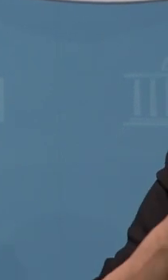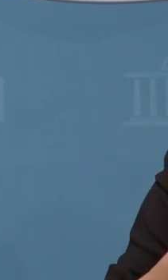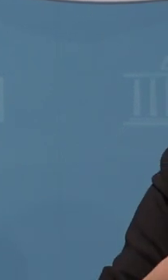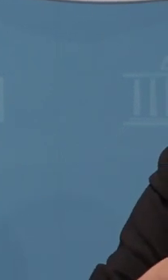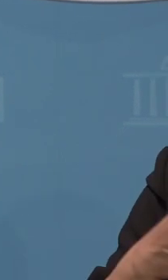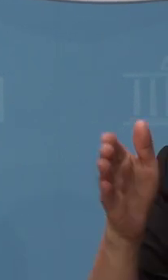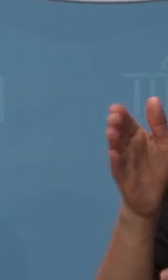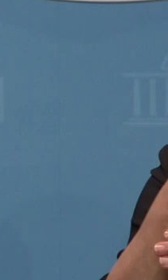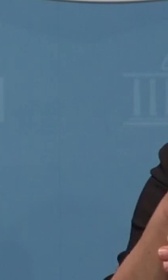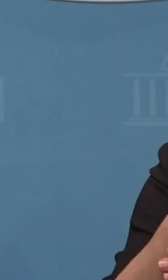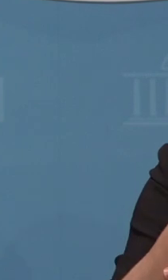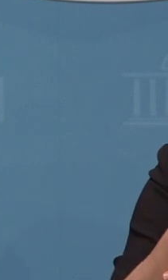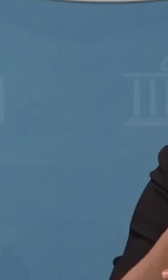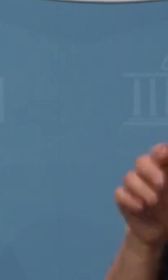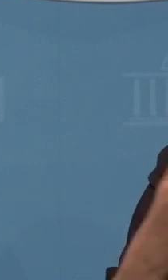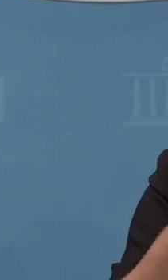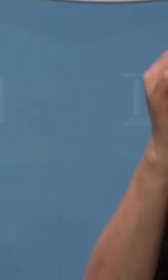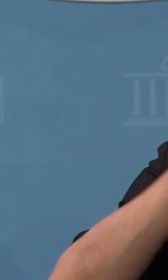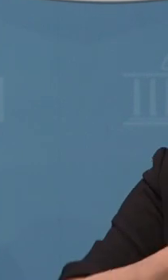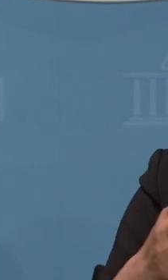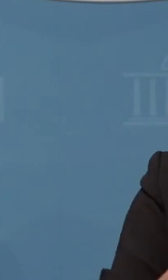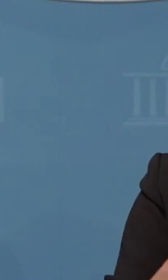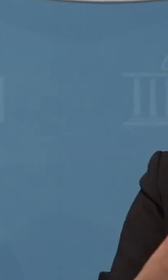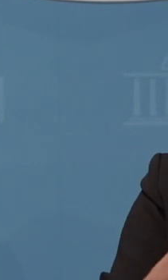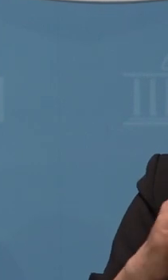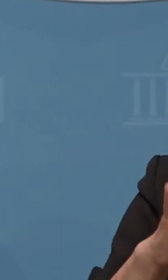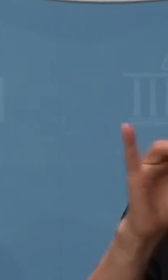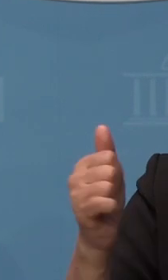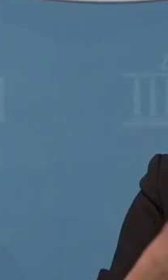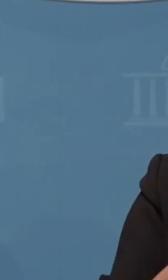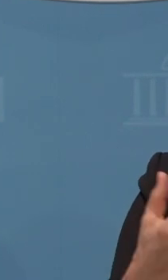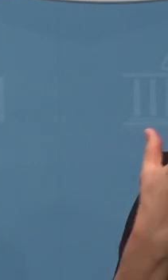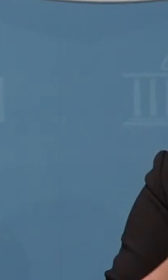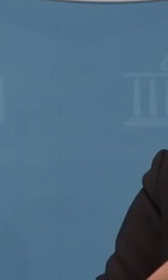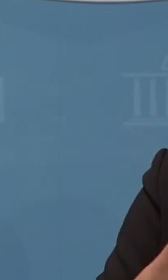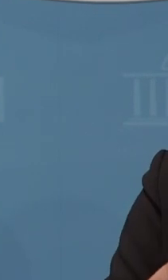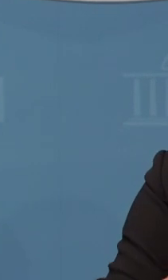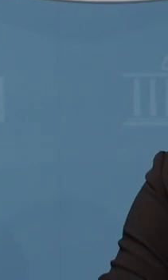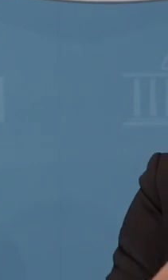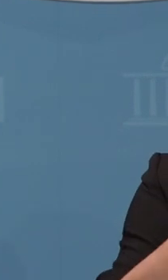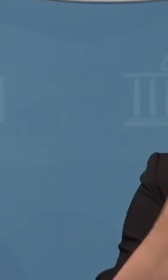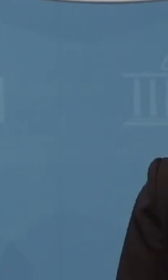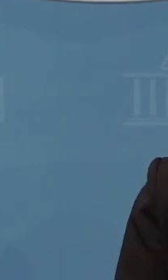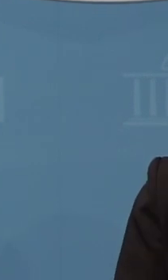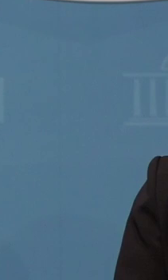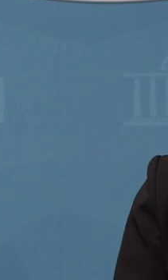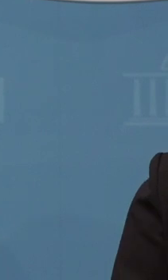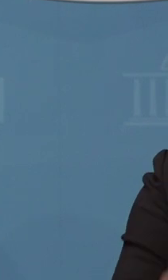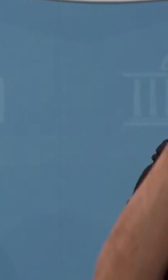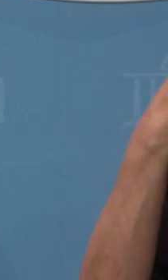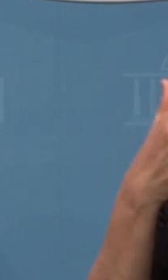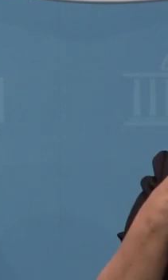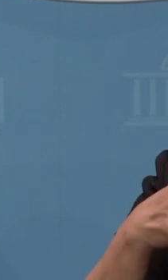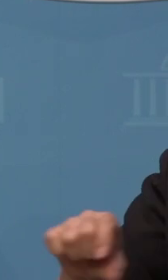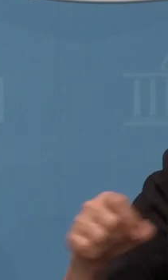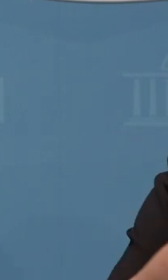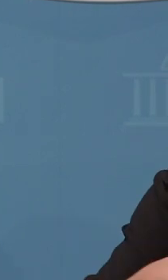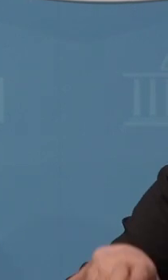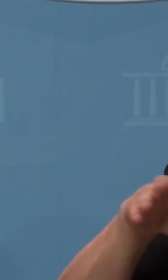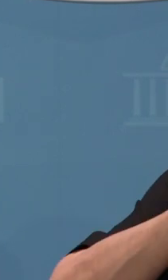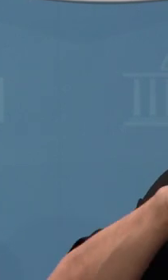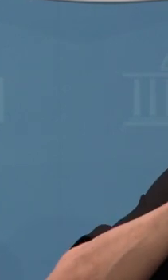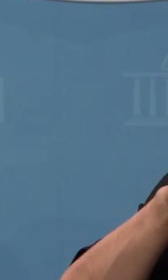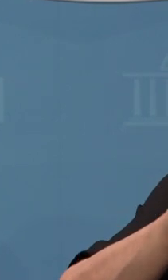붕괴를 야기한다는 우리 어민들의 우려를 제대로 된 검증으로 해소해야 합니다. 정부는 일본의 오염수 시료